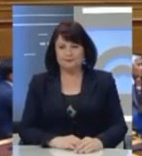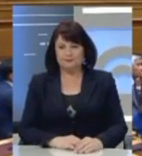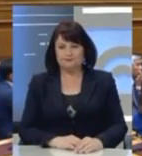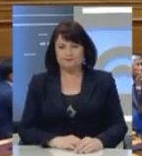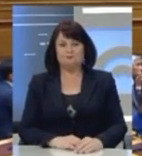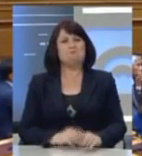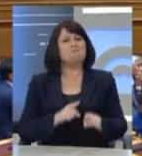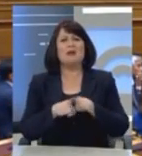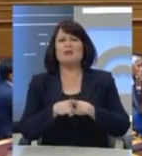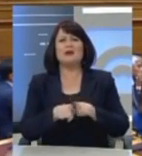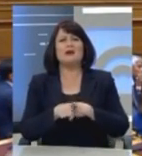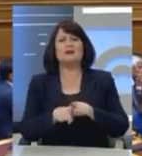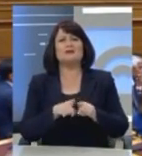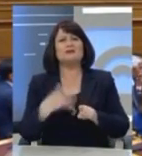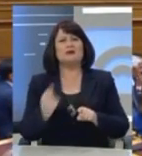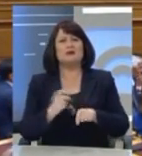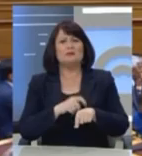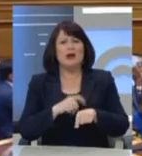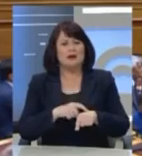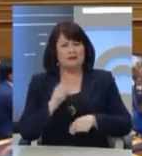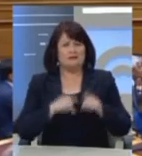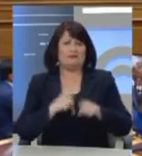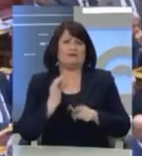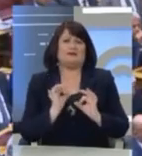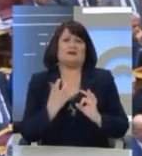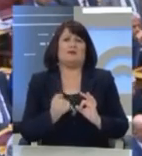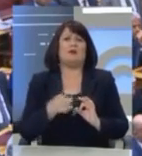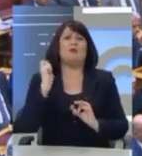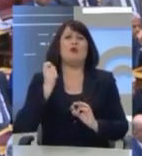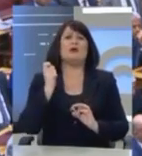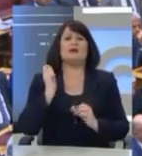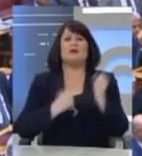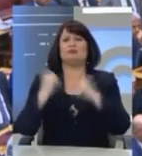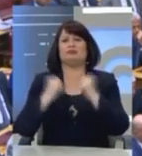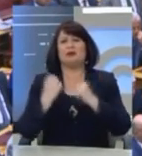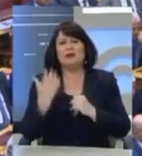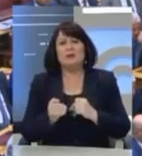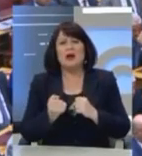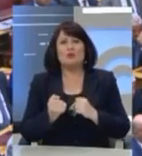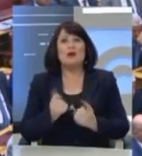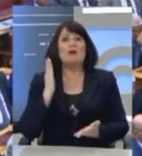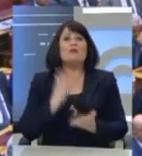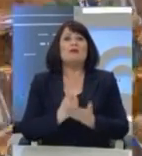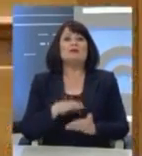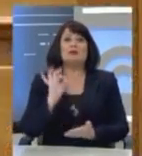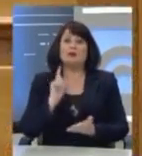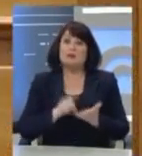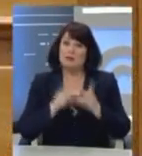Ανεξάρτητα από τις όποιες και υπαρκτές πολιτικές διαφωνίες, η επιλογή αυτή θα πρέπει να